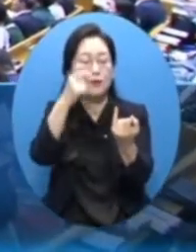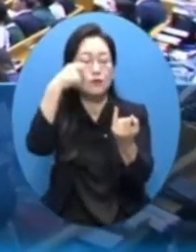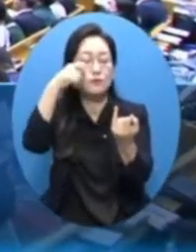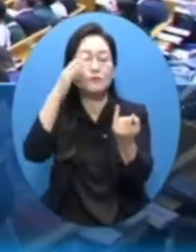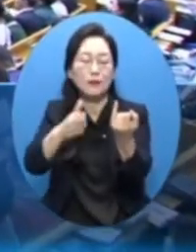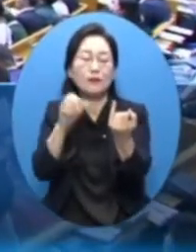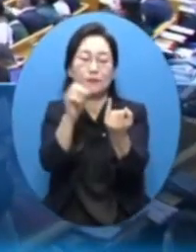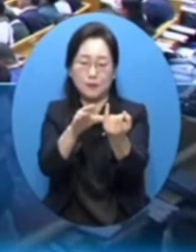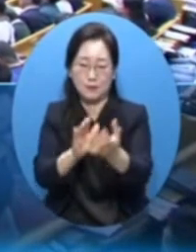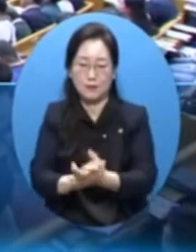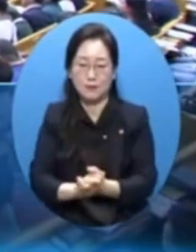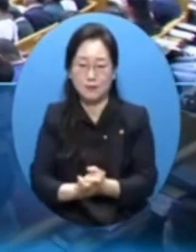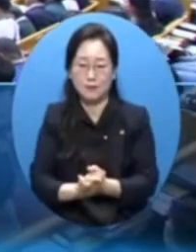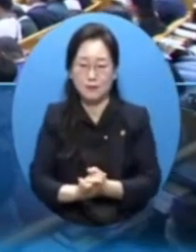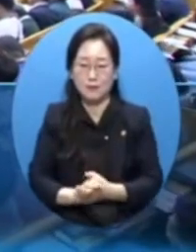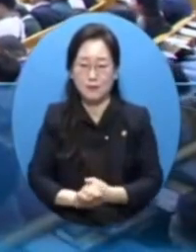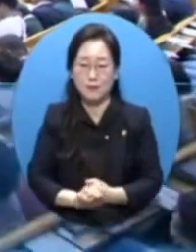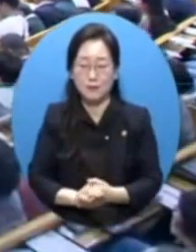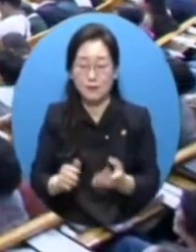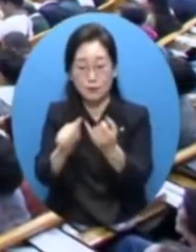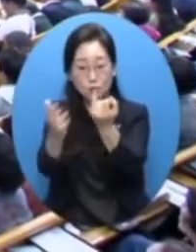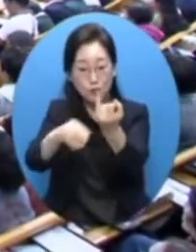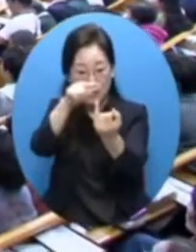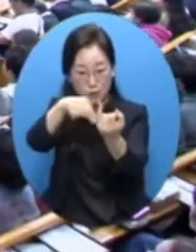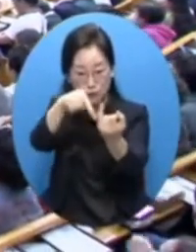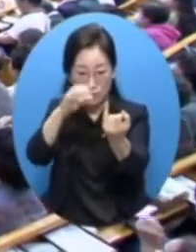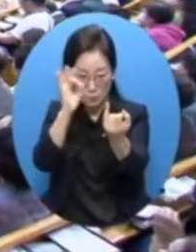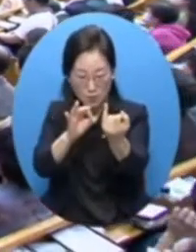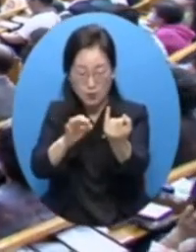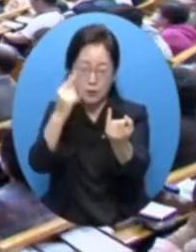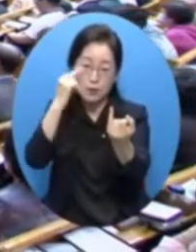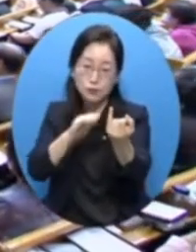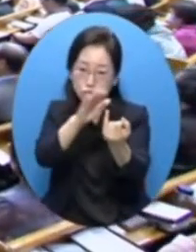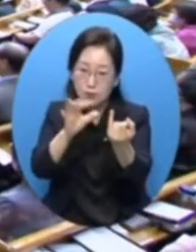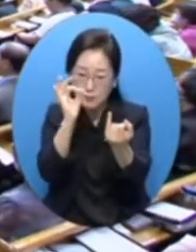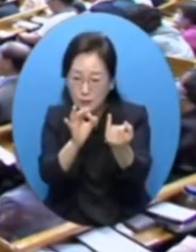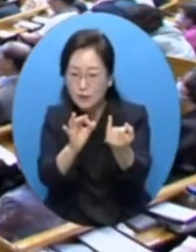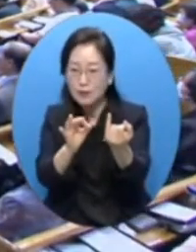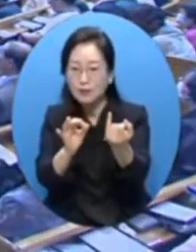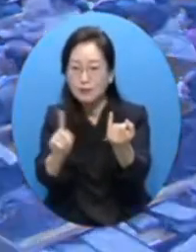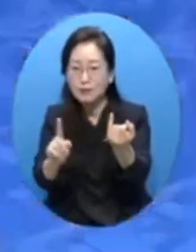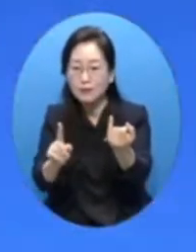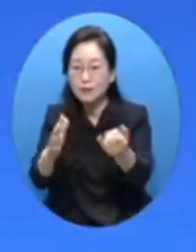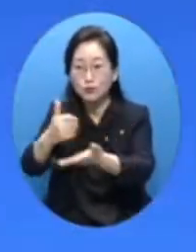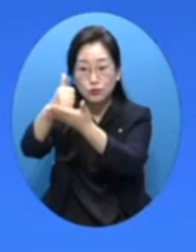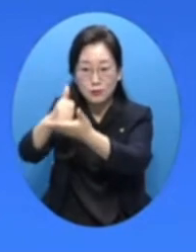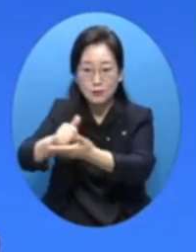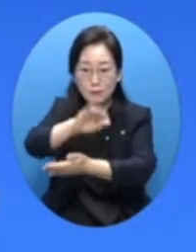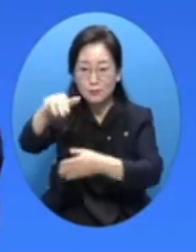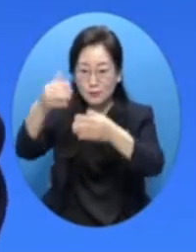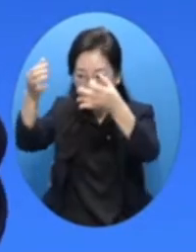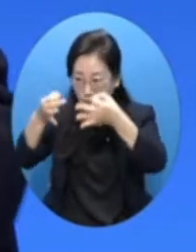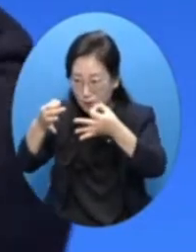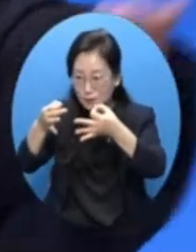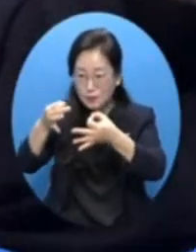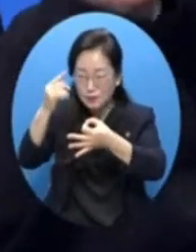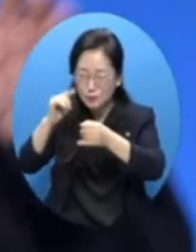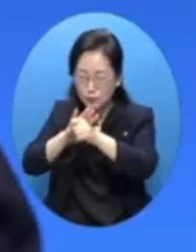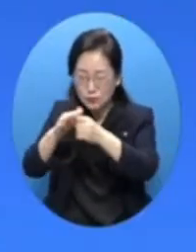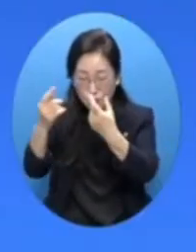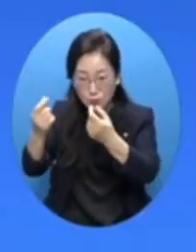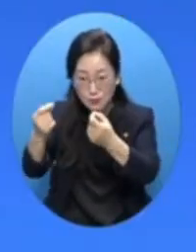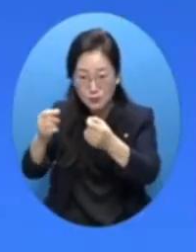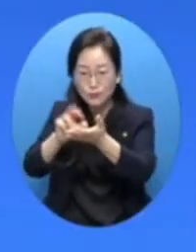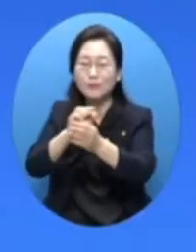하시고 성경은 말씀합니다. 과부를 보시고 불쌍히 여기셨습니다. 주님이 우리를 불쌍히 여기시면 모든 문제가 다 해결되는